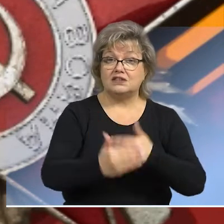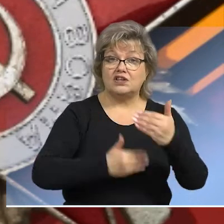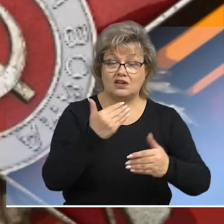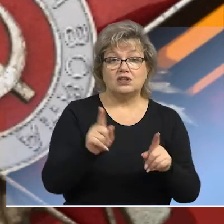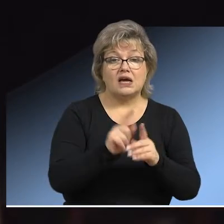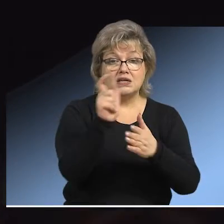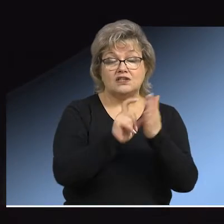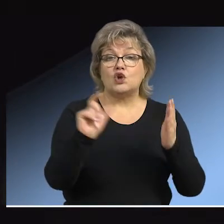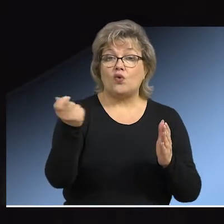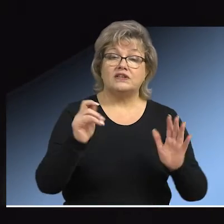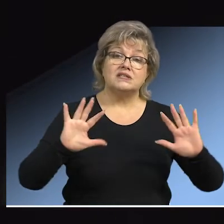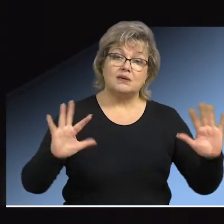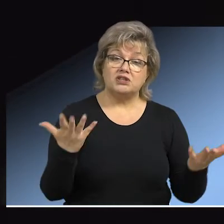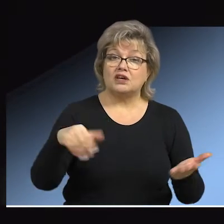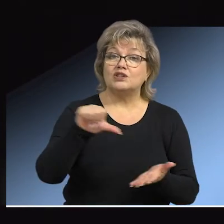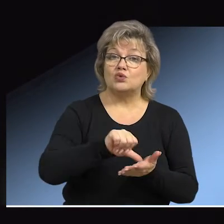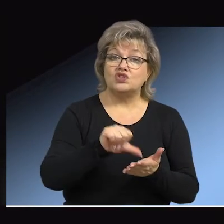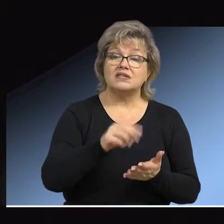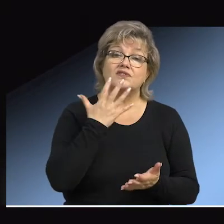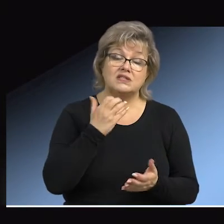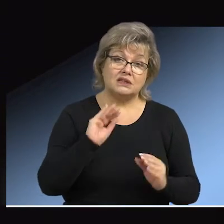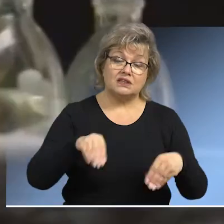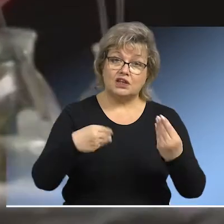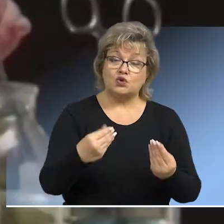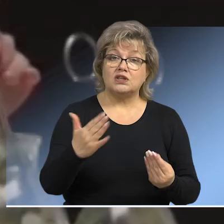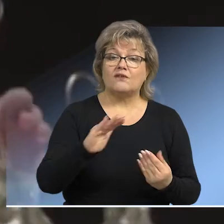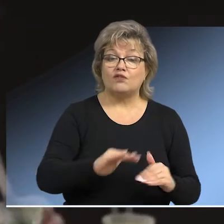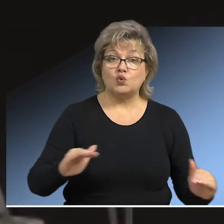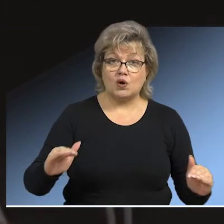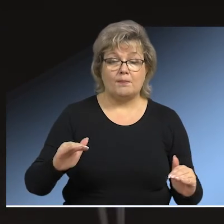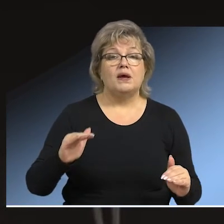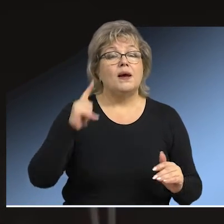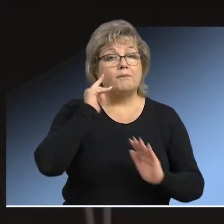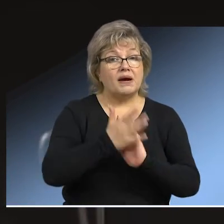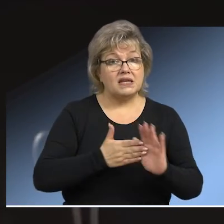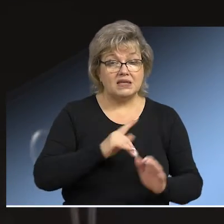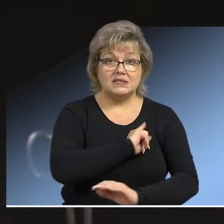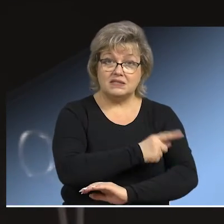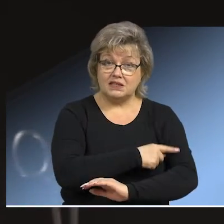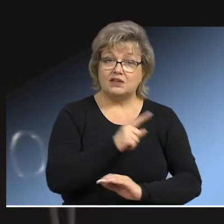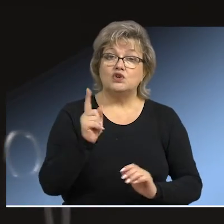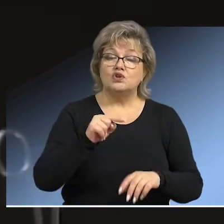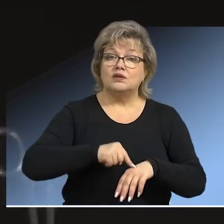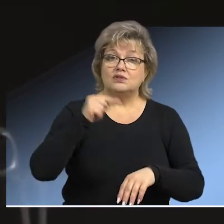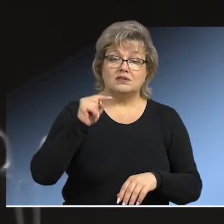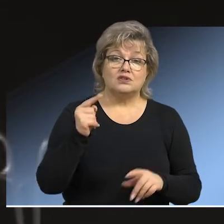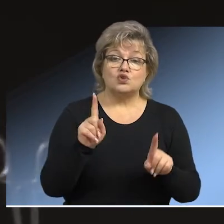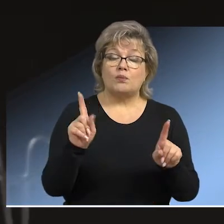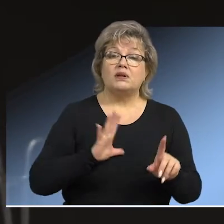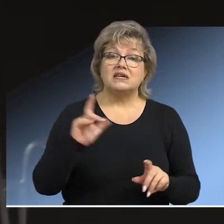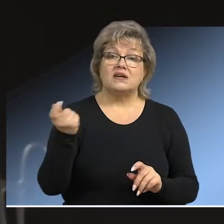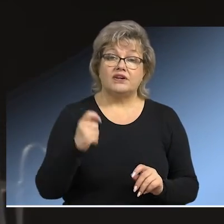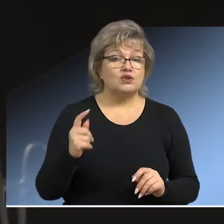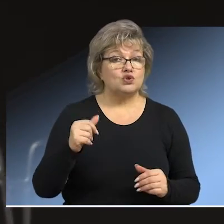так и стихи о войне, о событиях, в которых участвовали деды, дает их внукам и правнукам силы понять и почувствовать, что это была за война,